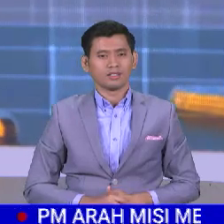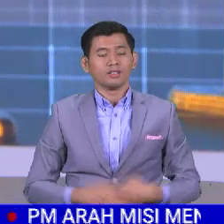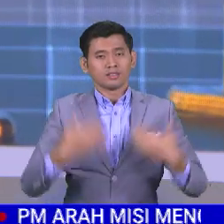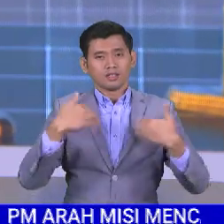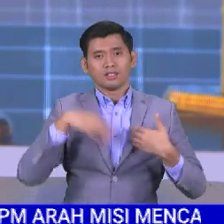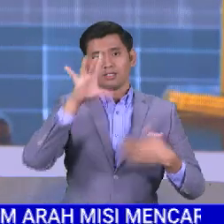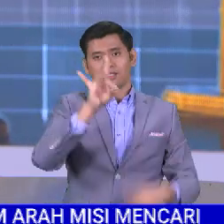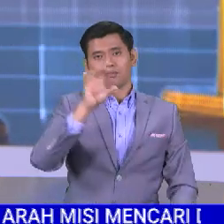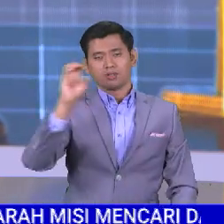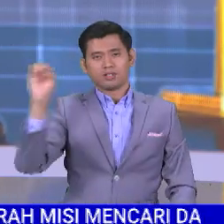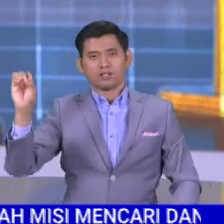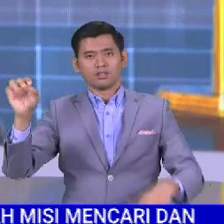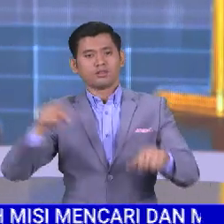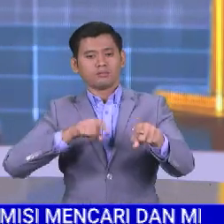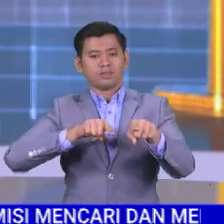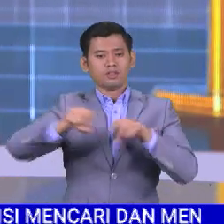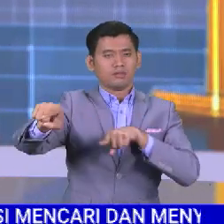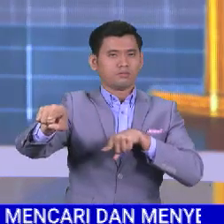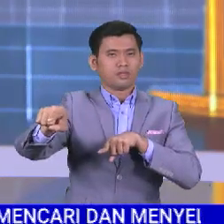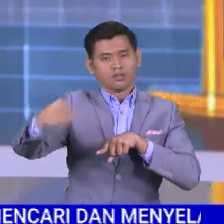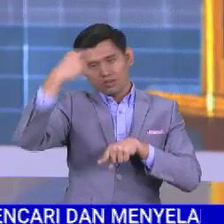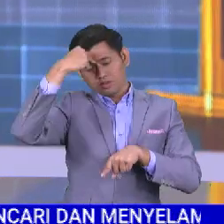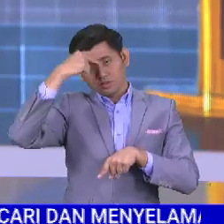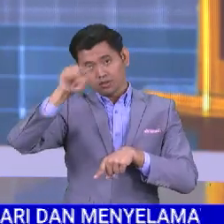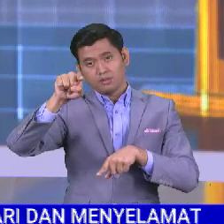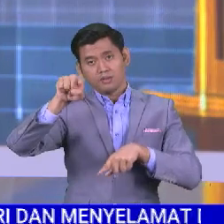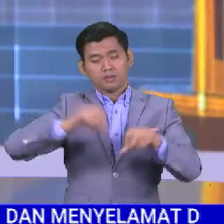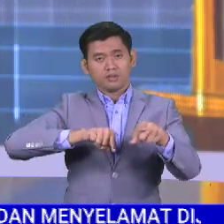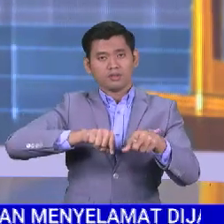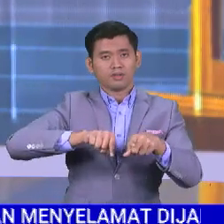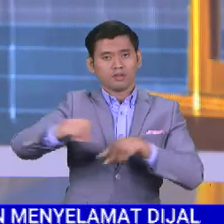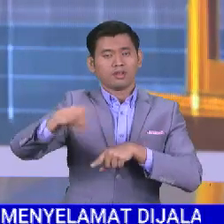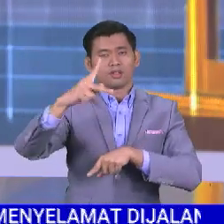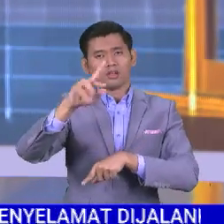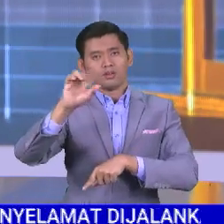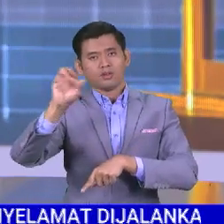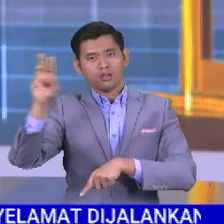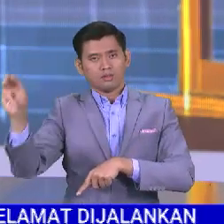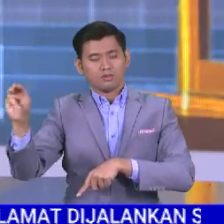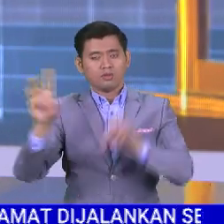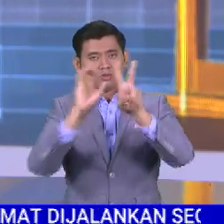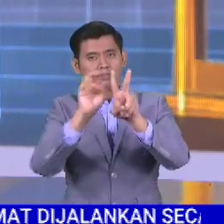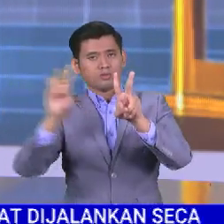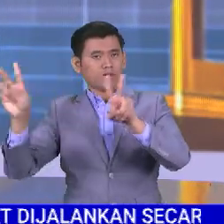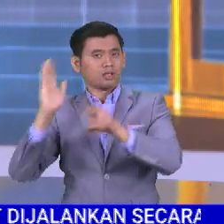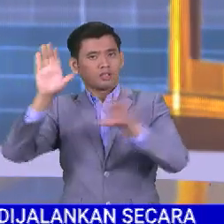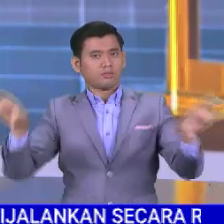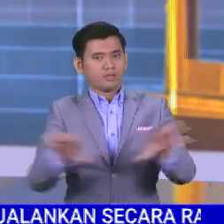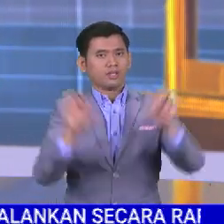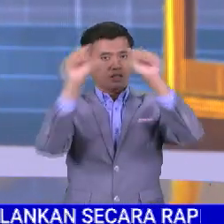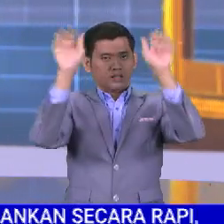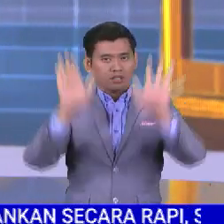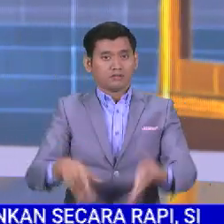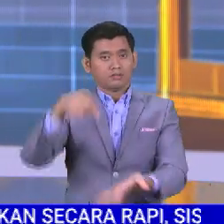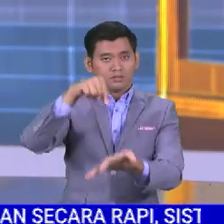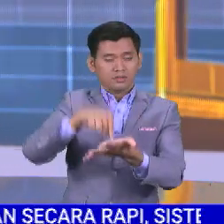Seramai 800 pelumba dijangka memeriahkan edisi sulung perlumbaan Perak Attack KOM 2022 yang berlangsung Ahad ini.